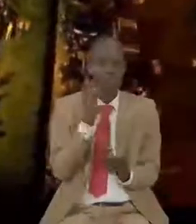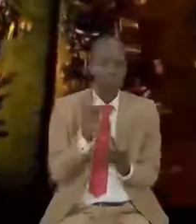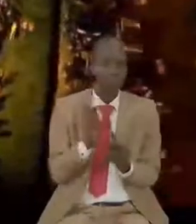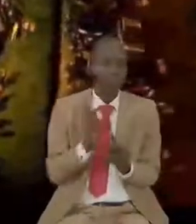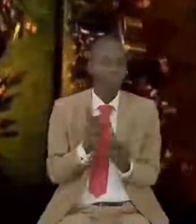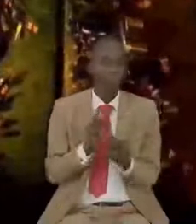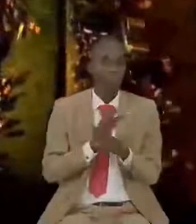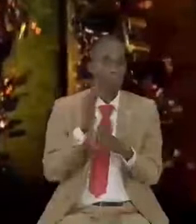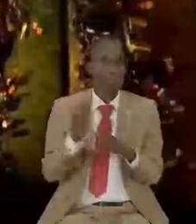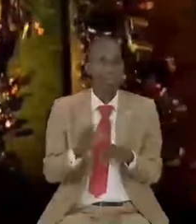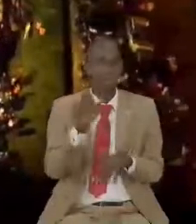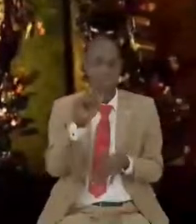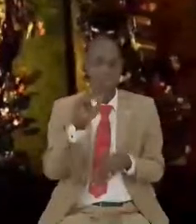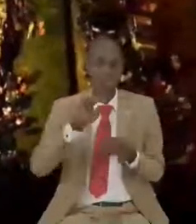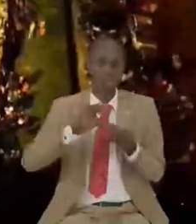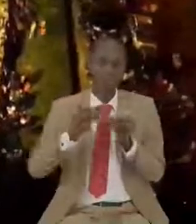it has 11 digits.